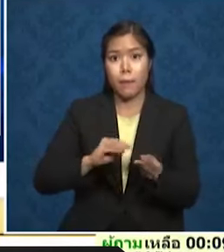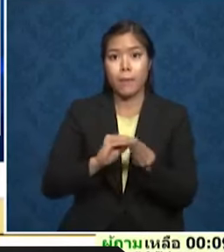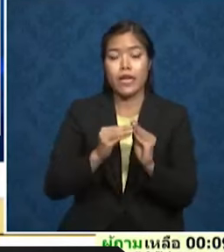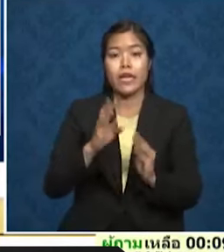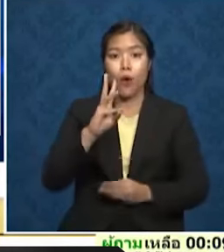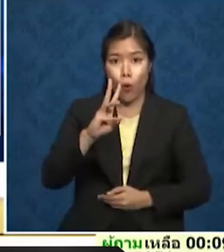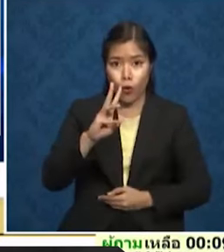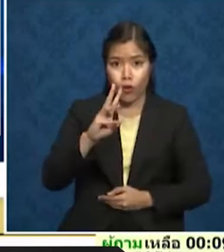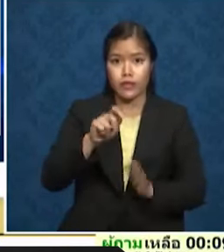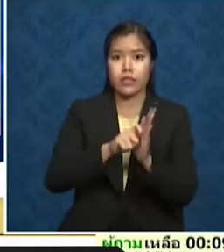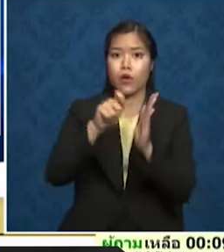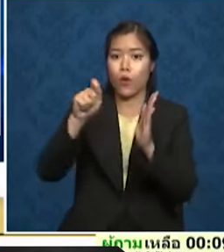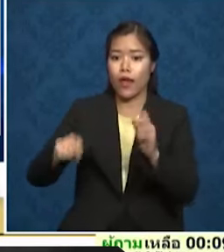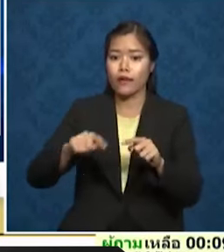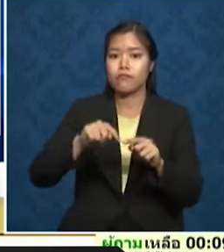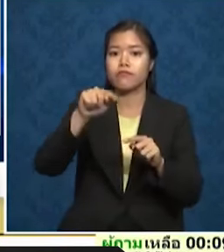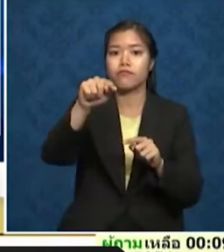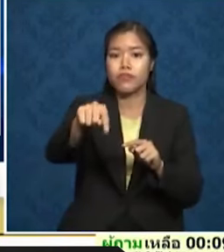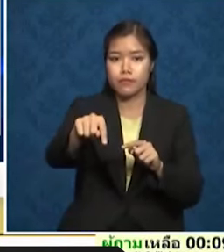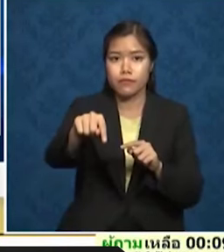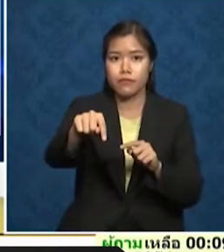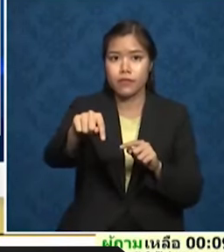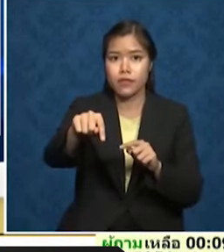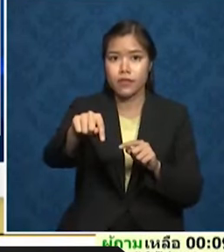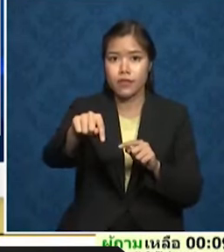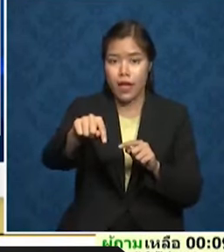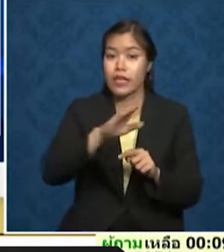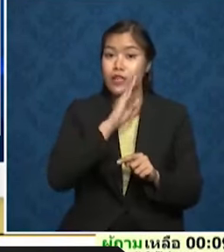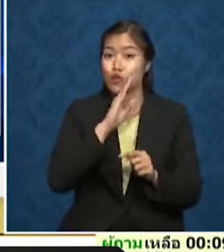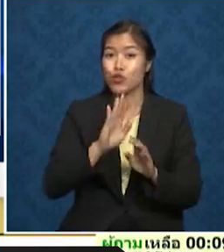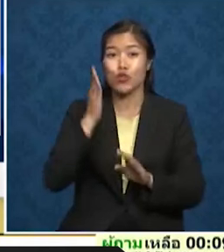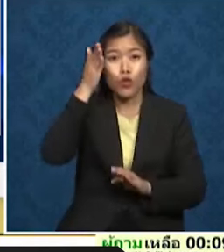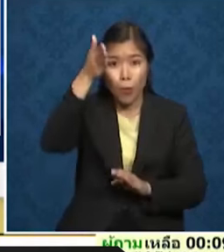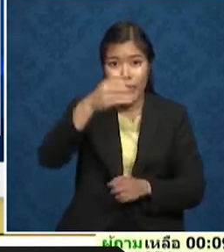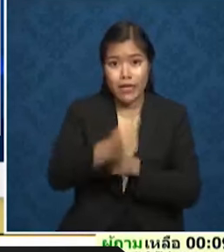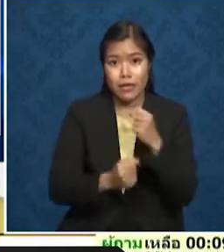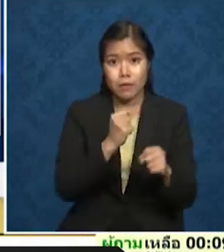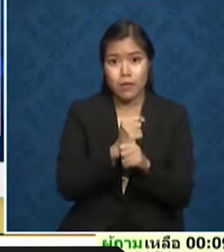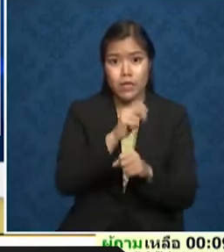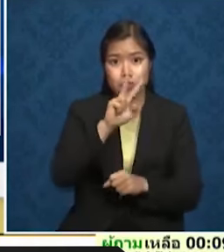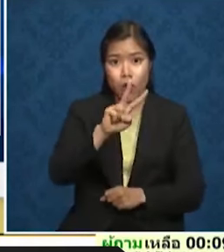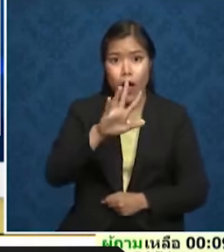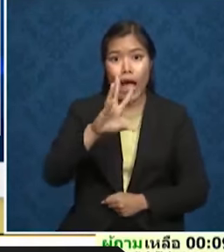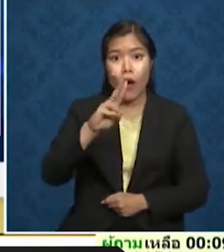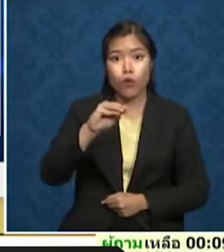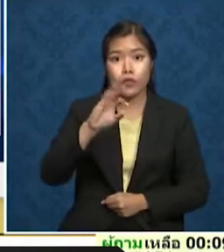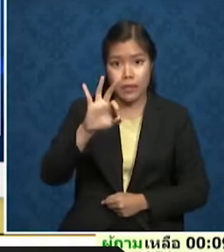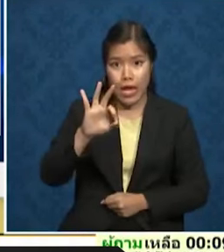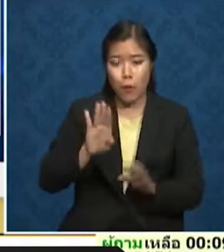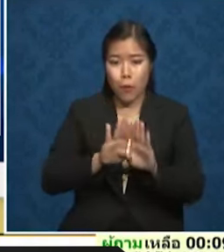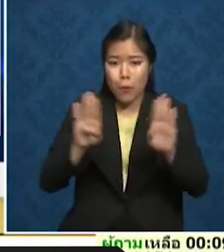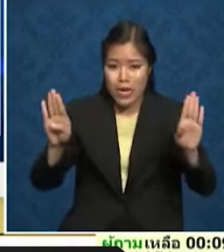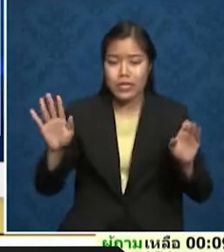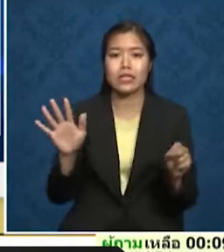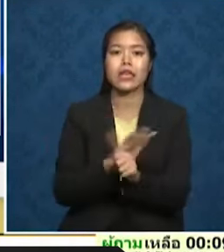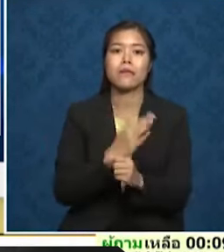ปะอินนครราชสีมานะคะซึ่งเปิดให้บริการเต็มรูปแบบเรามี ระเบียบของการเก็บค่าธรรมเนียมตามก